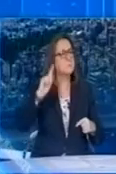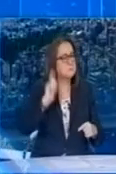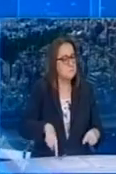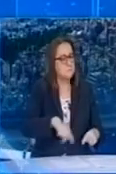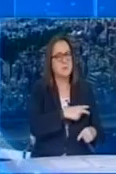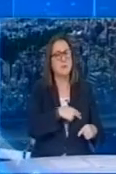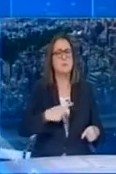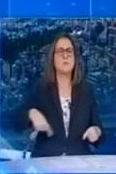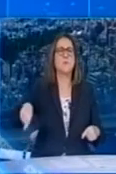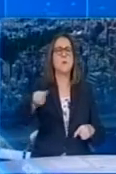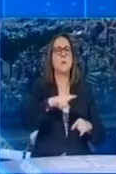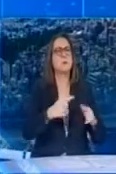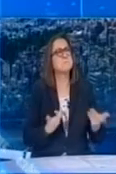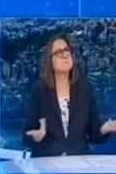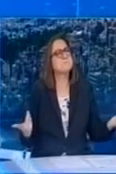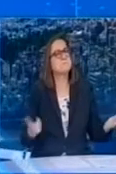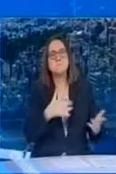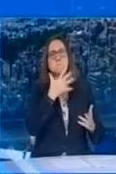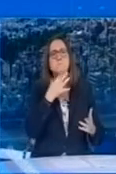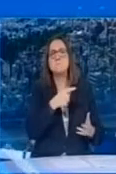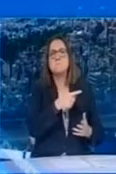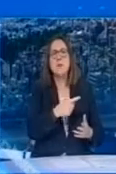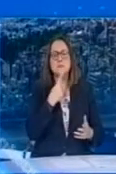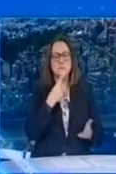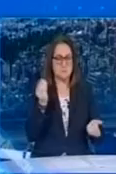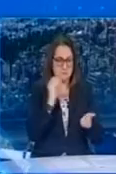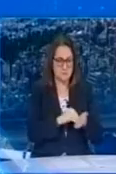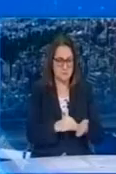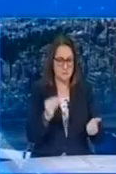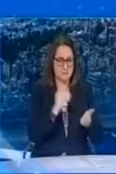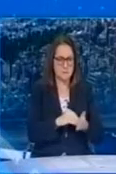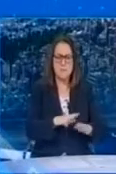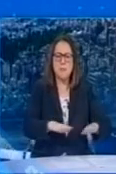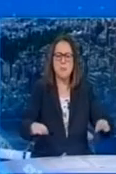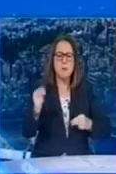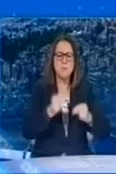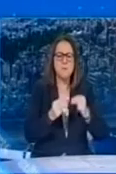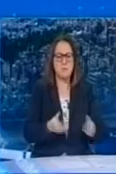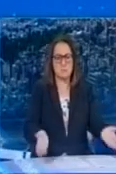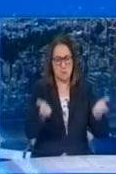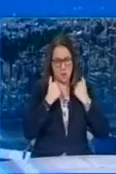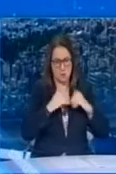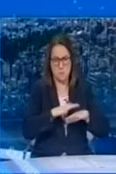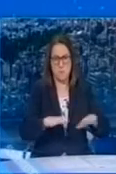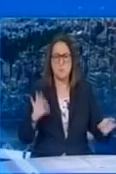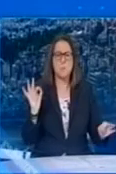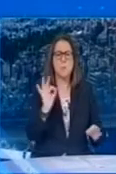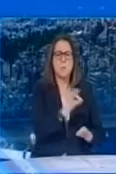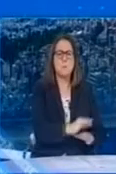μόνο επαναλάμβαναν διαρκώς τη θεωρία ότι οι μαθητές δεν κολλάνε. Το